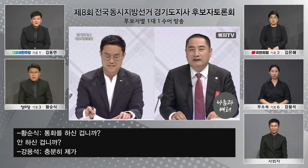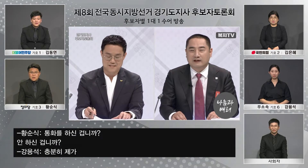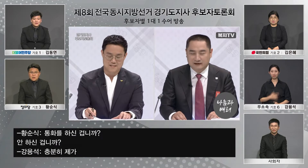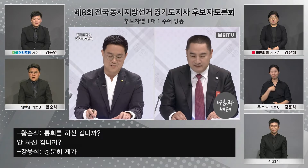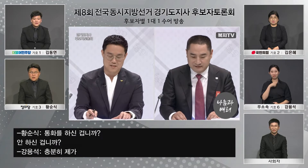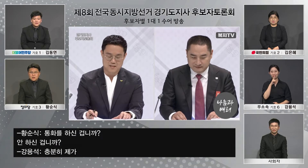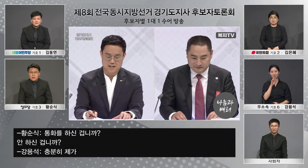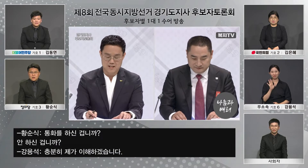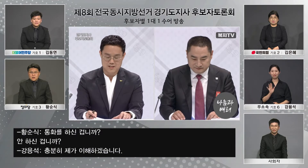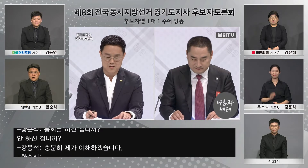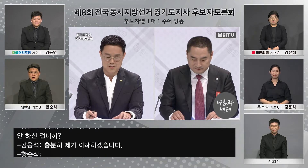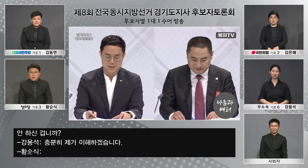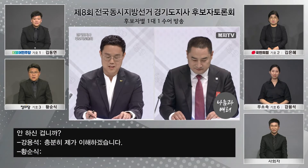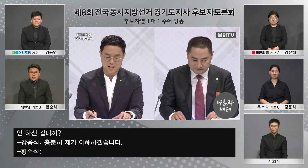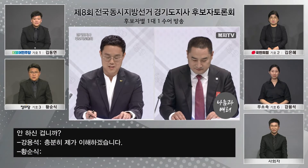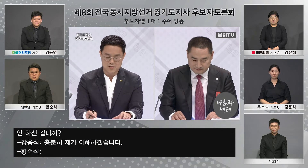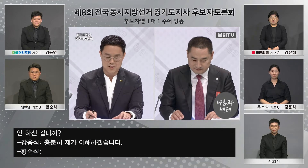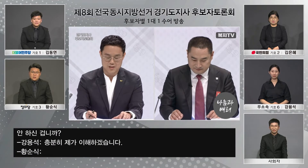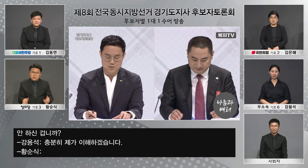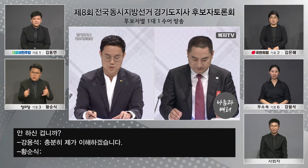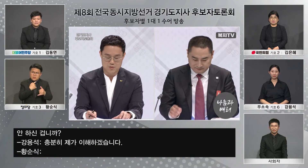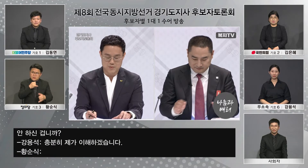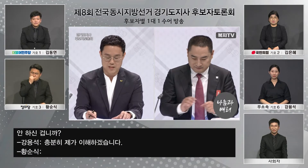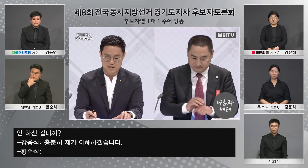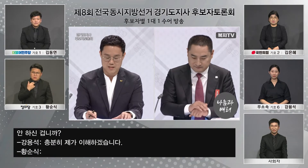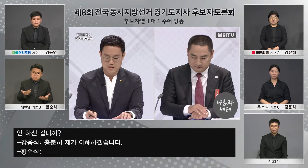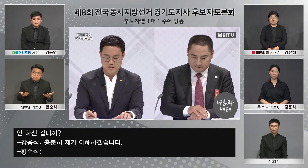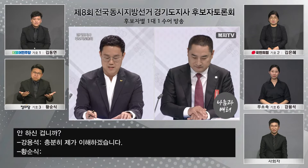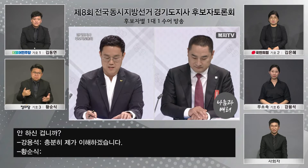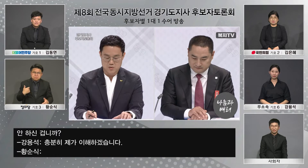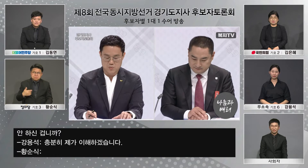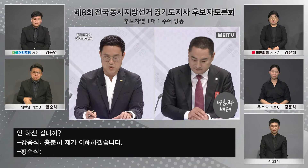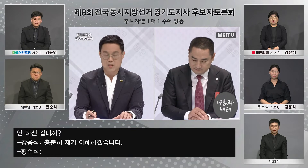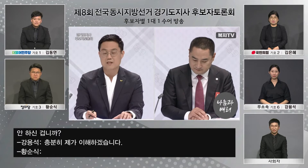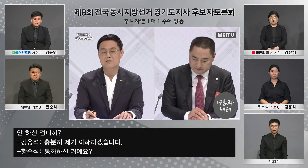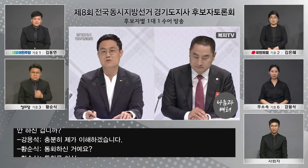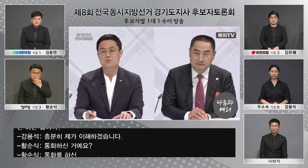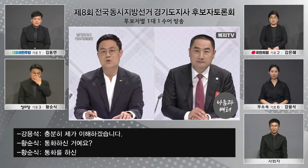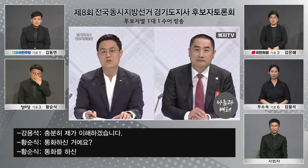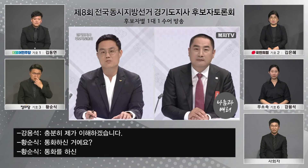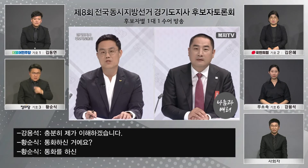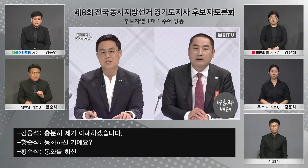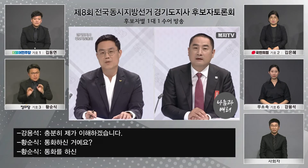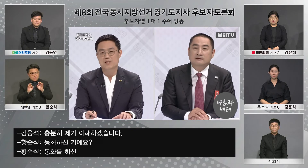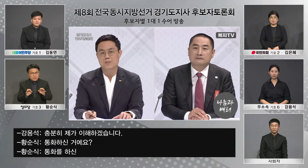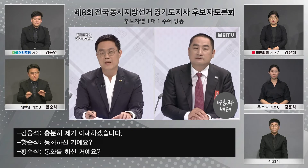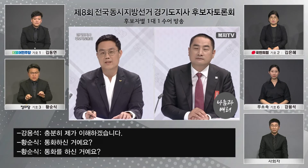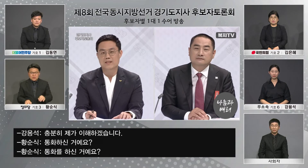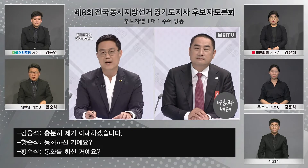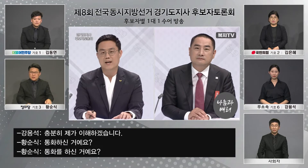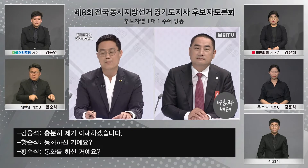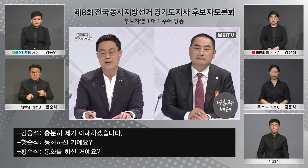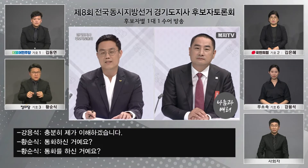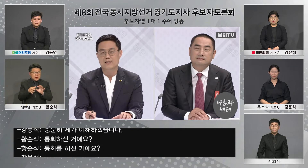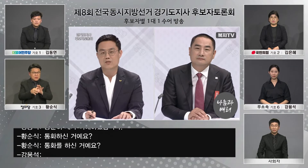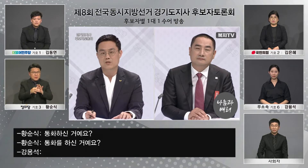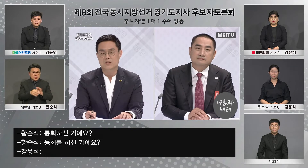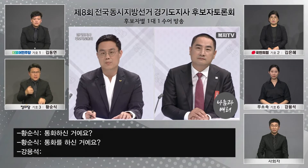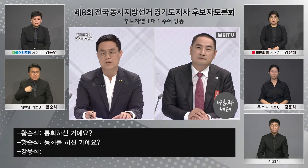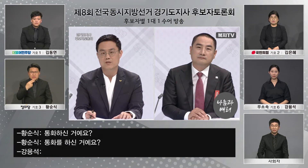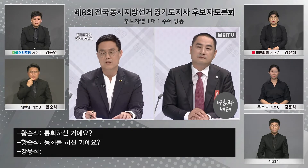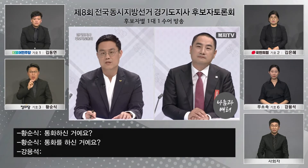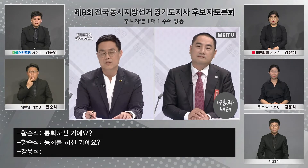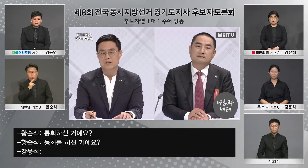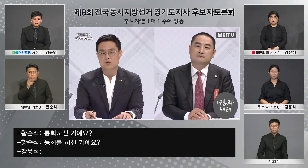하겠습니다. 네. 네, 안 하신 건지 하신 건지 알 수가 없습니다. 근데 좀 이렇게 좀 정치가 무책임하게 되면 안 된다 말들이